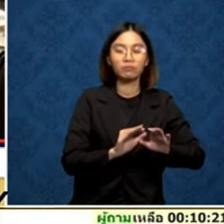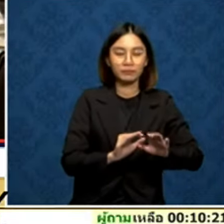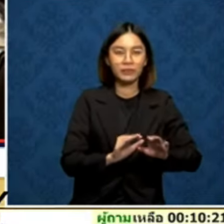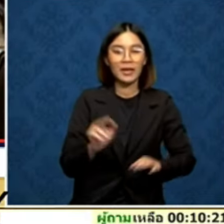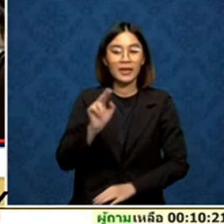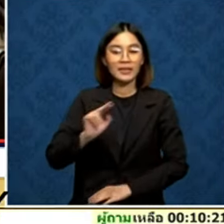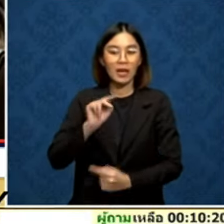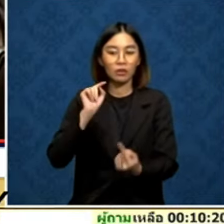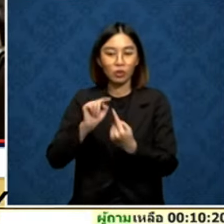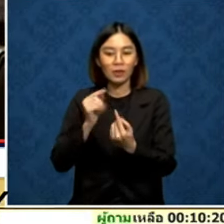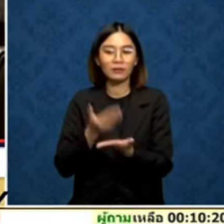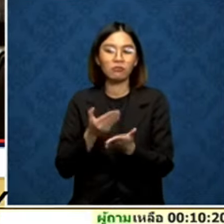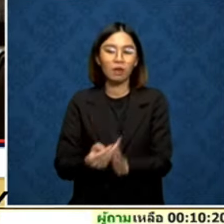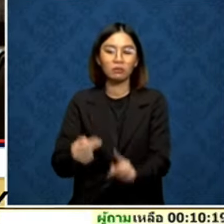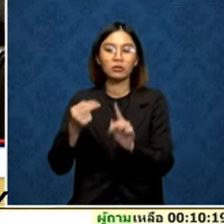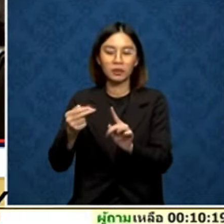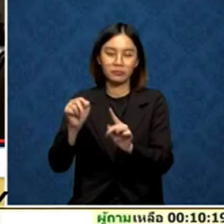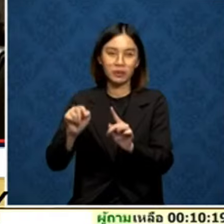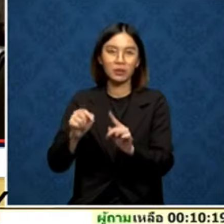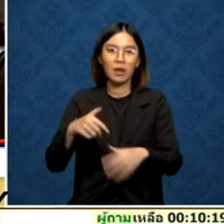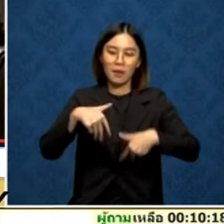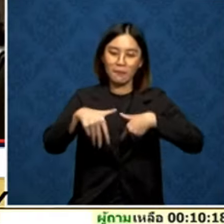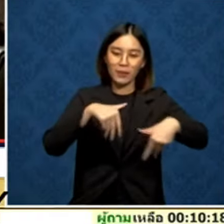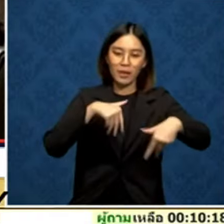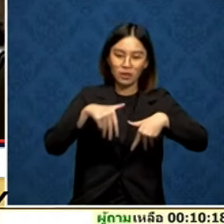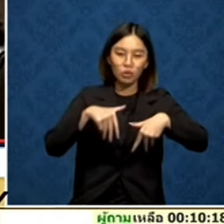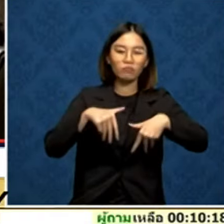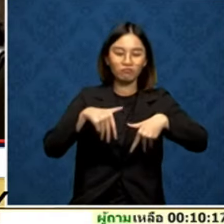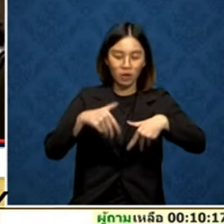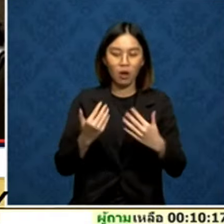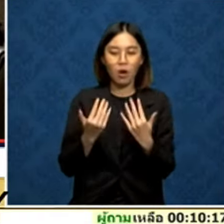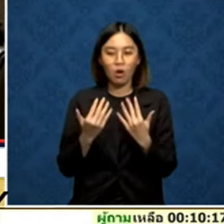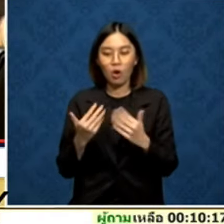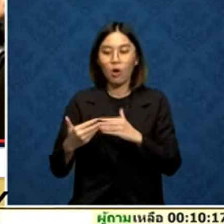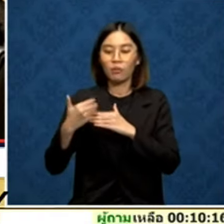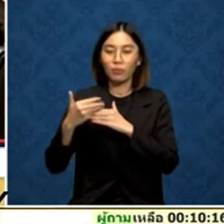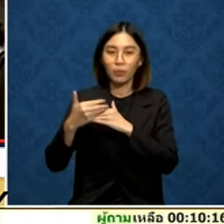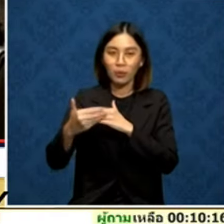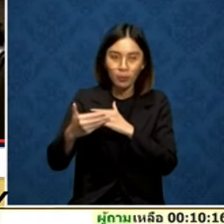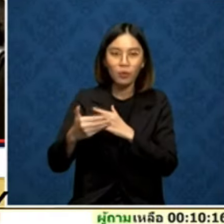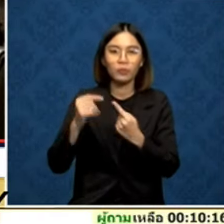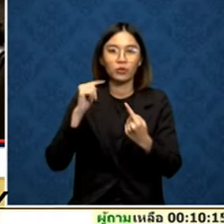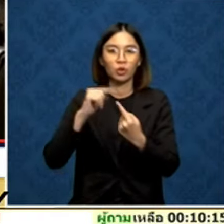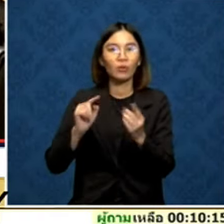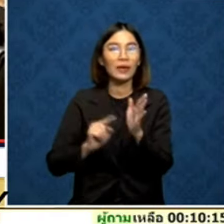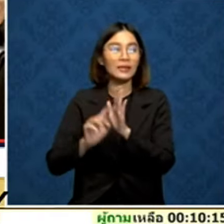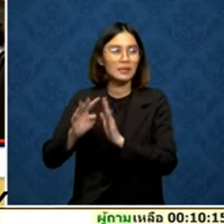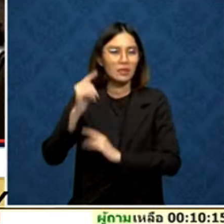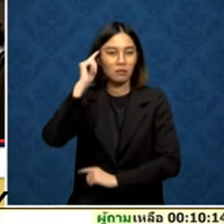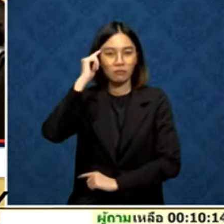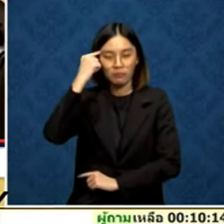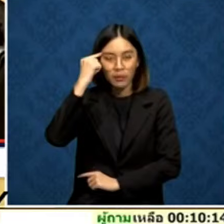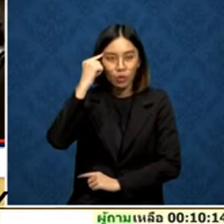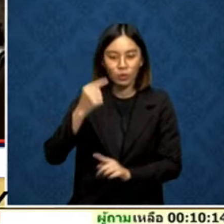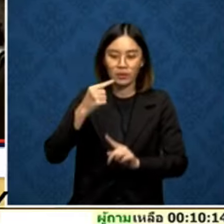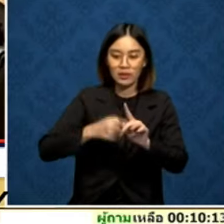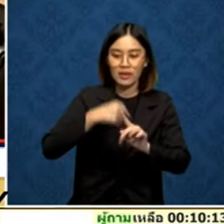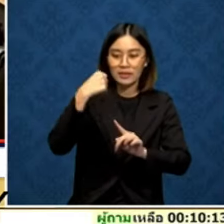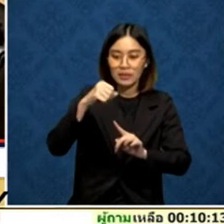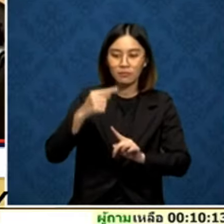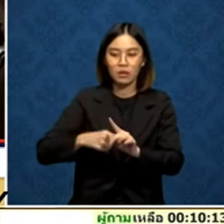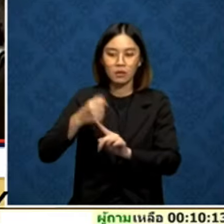พื่อ Digital Wallet นั่นเองซึ่งประชาชนก็ยังคงจะต้องรอต่อไปนะคะจนถึงไตรมาส4ซึ่งไม่รู้ว่าเป็นตุลาคมพฤ